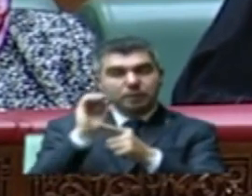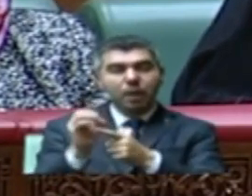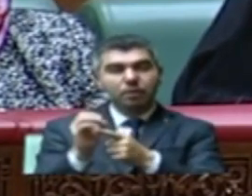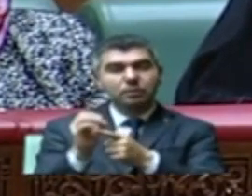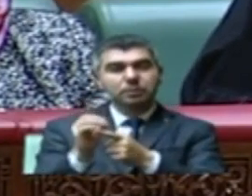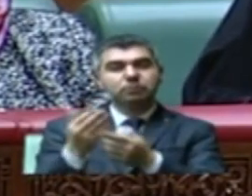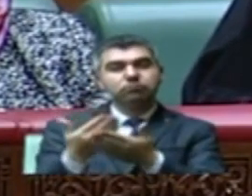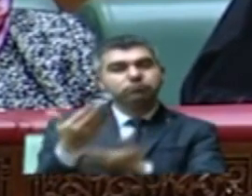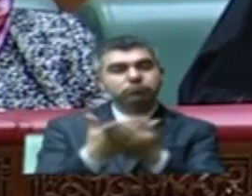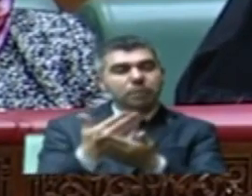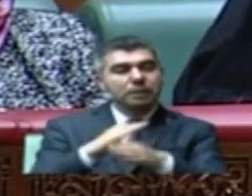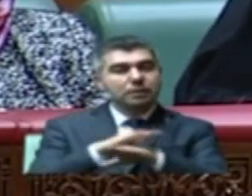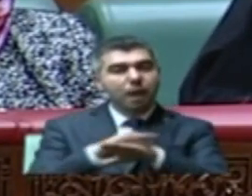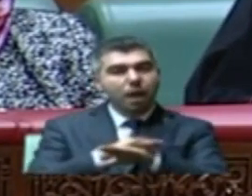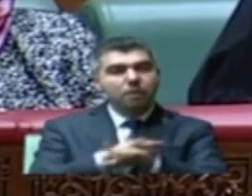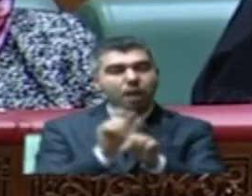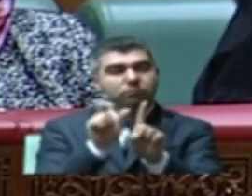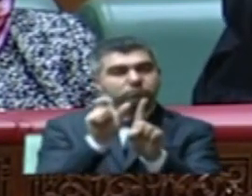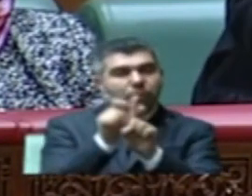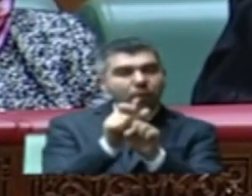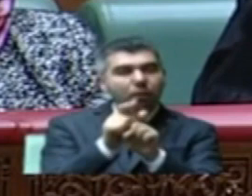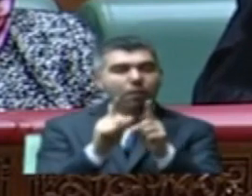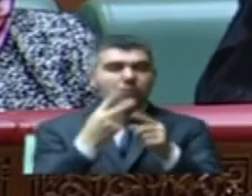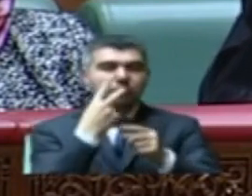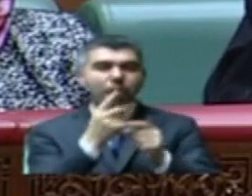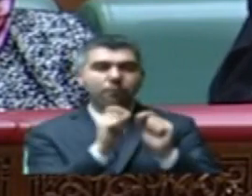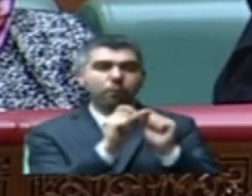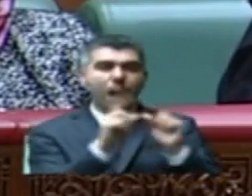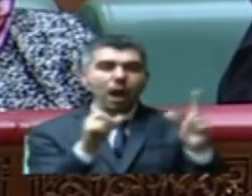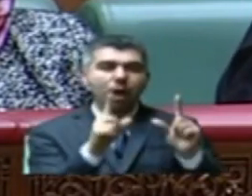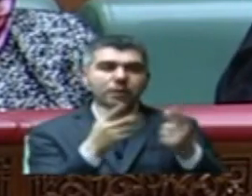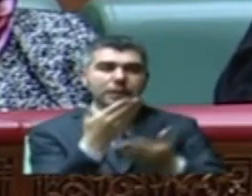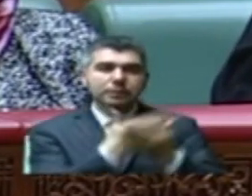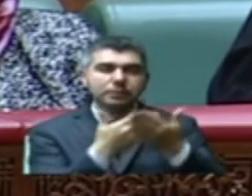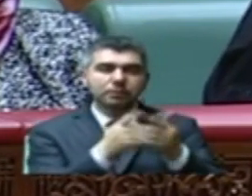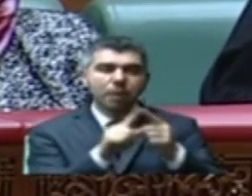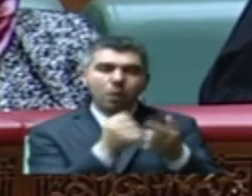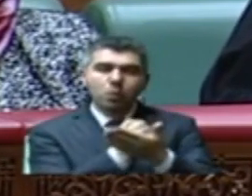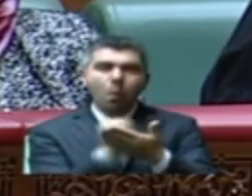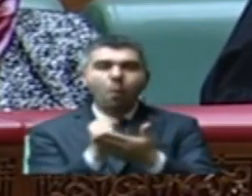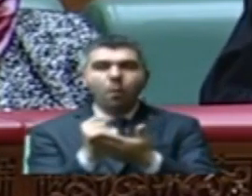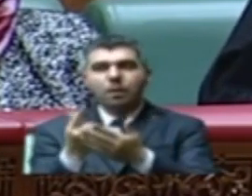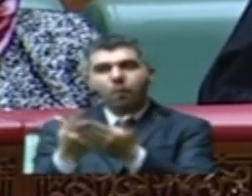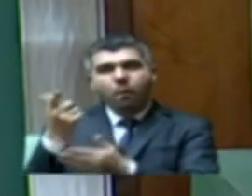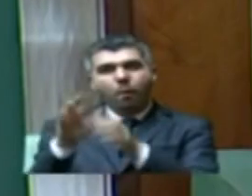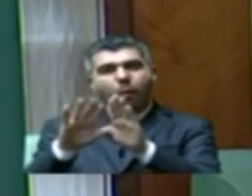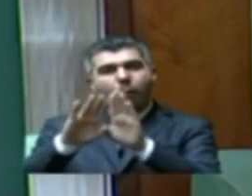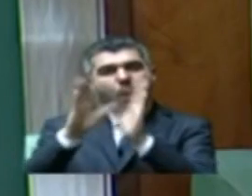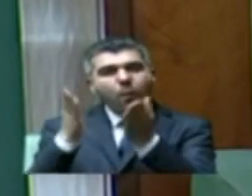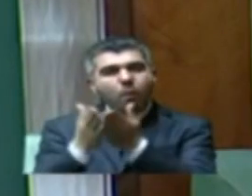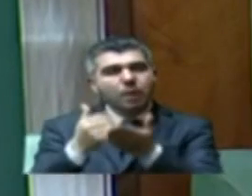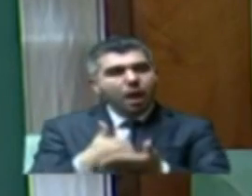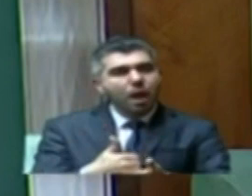متطلباته في رسم السياسات العمومية وغياب رؤية استراتيجية للقضاء على هذه الظاهرة وجعلها